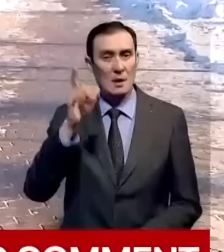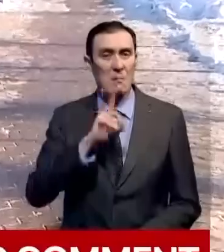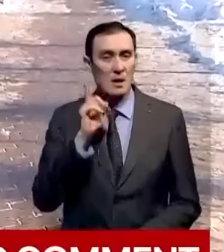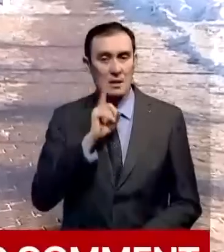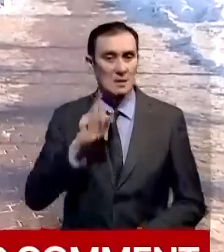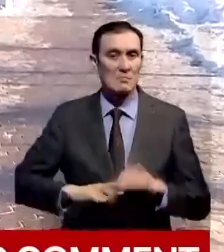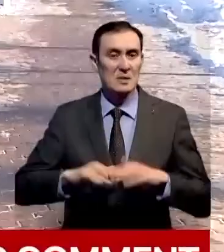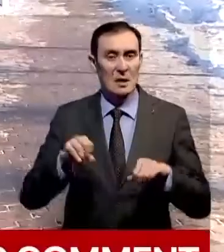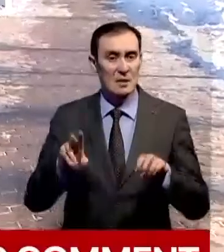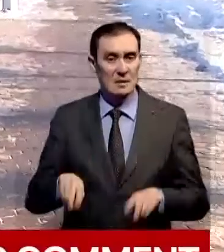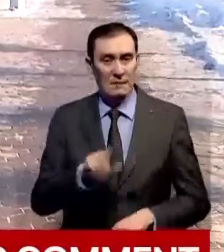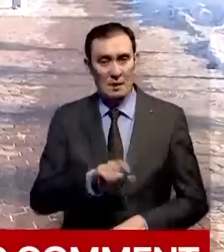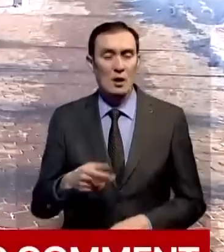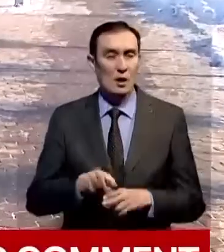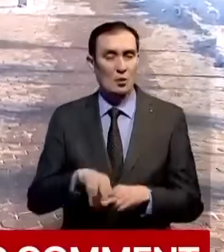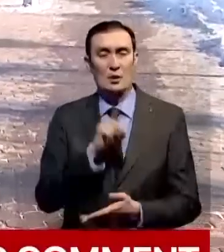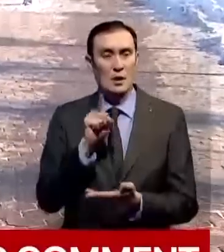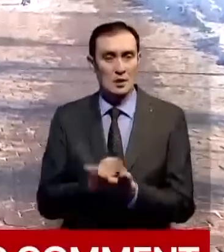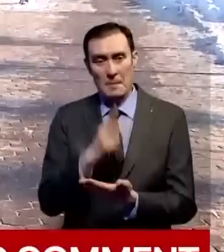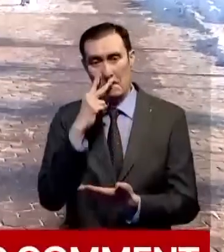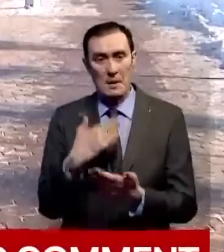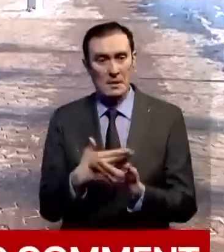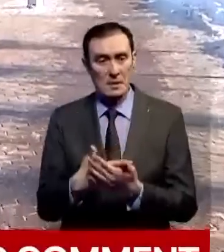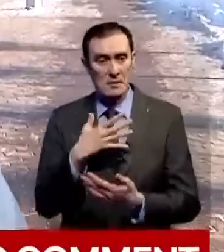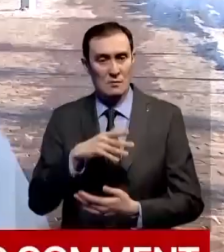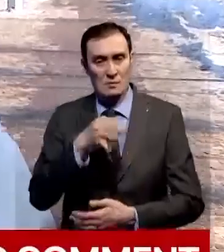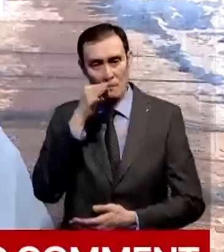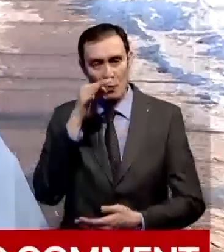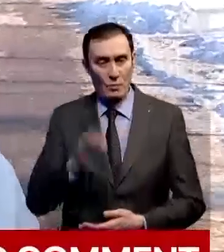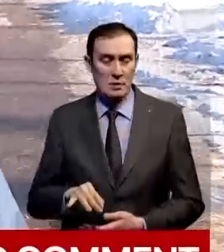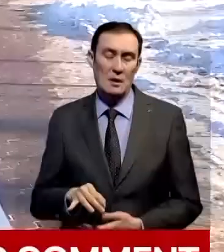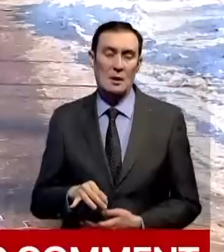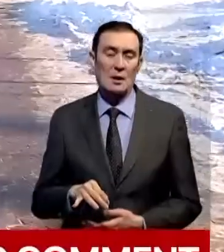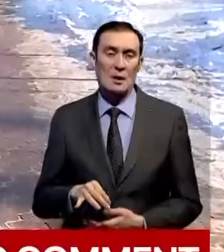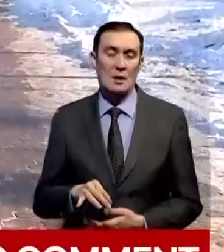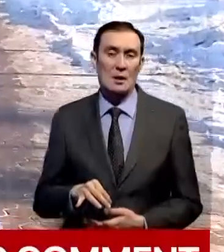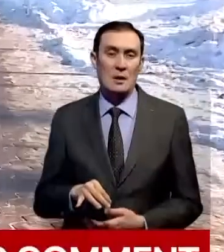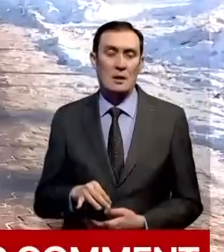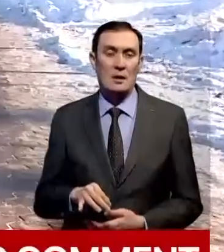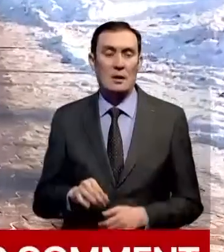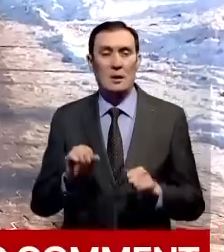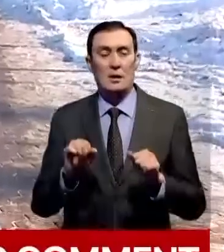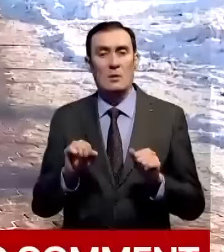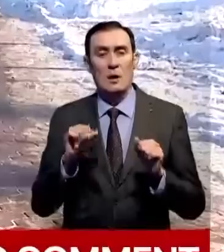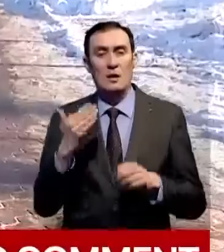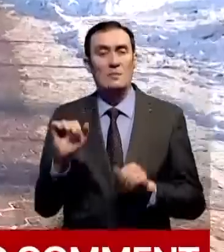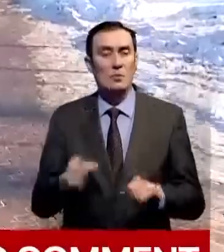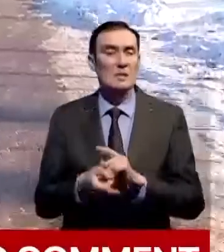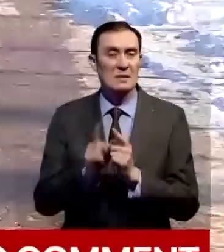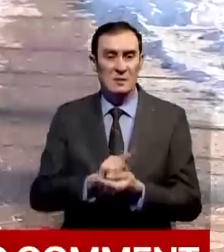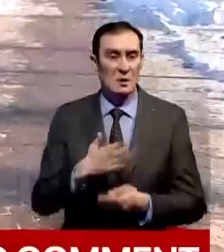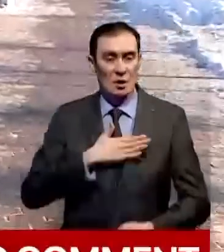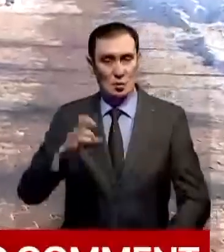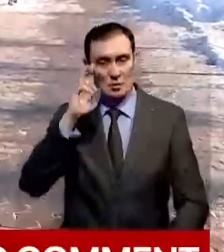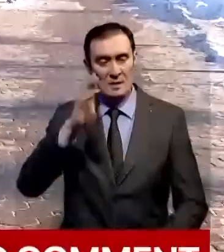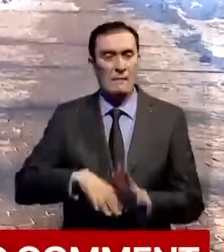молодых специалистов, которые должны показать себя, чем они вообще могут изменить наш Казахстан